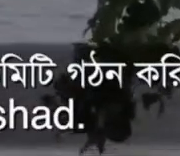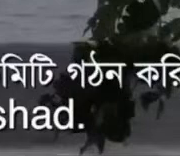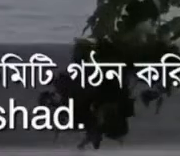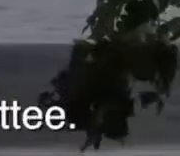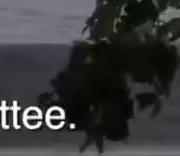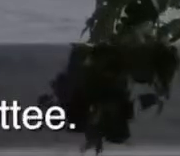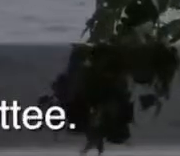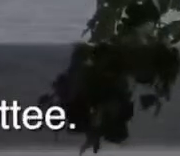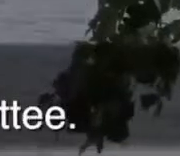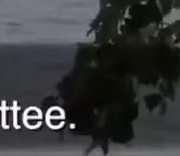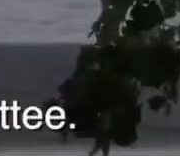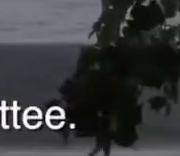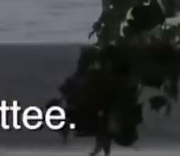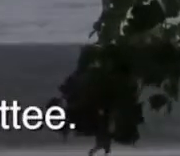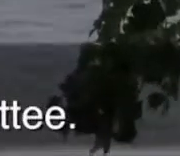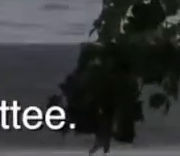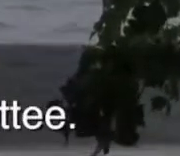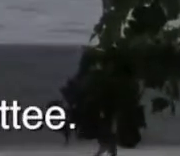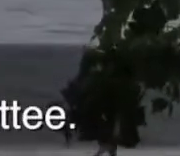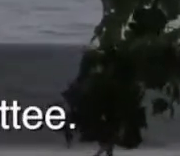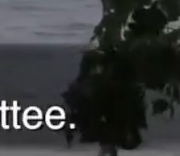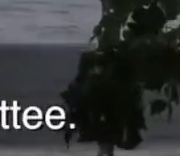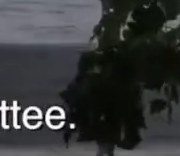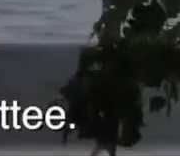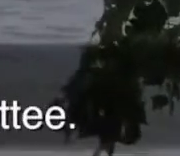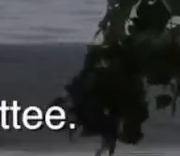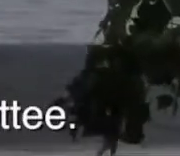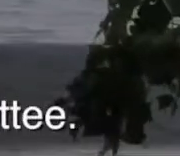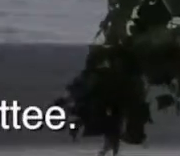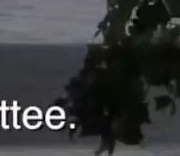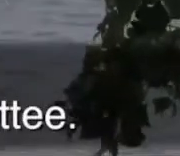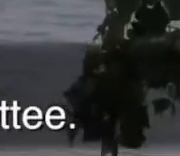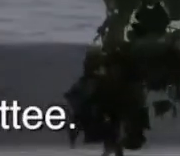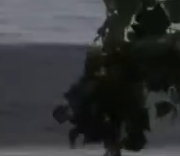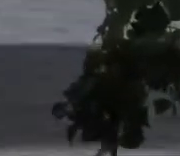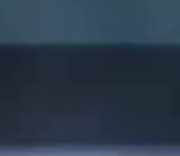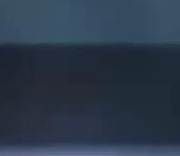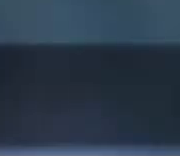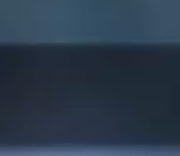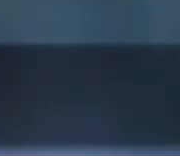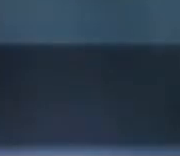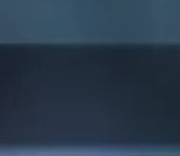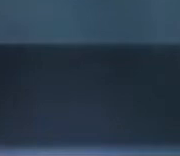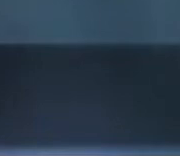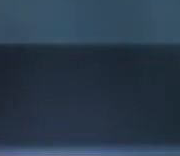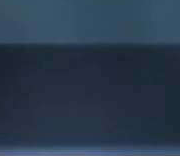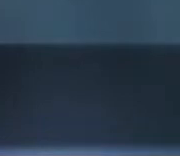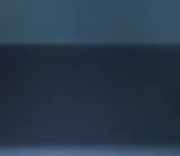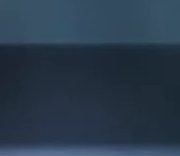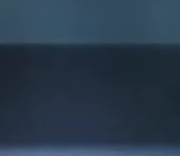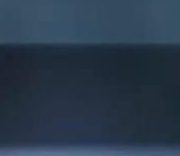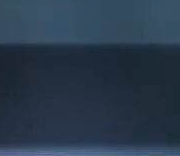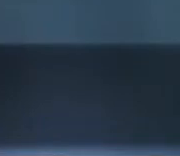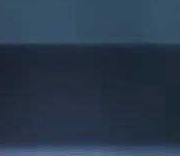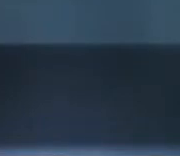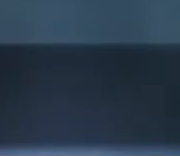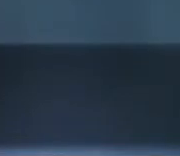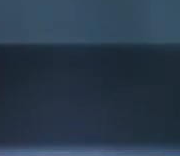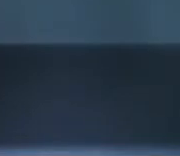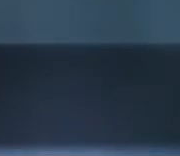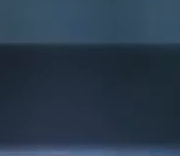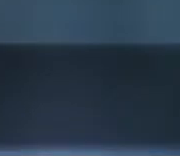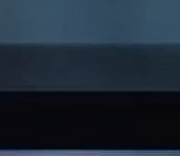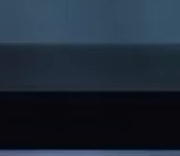করি এবং এখানে নারীদের এই কমিটির ভিতরে আমরা রাখি। হাতরা প্রকল্প থেকে সিআরএ ট্রেনিং